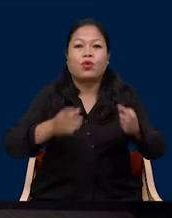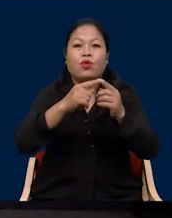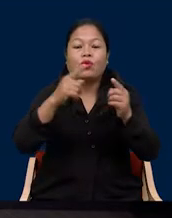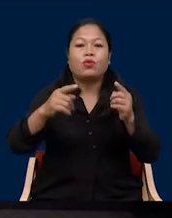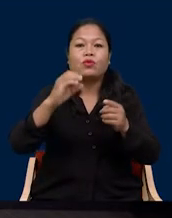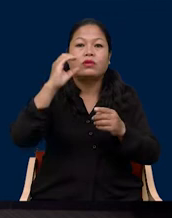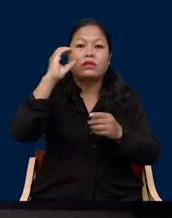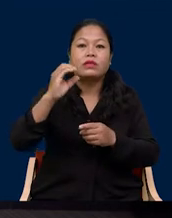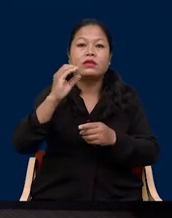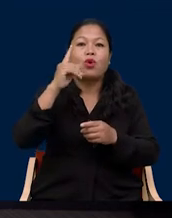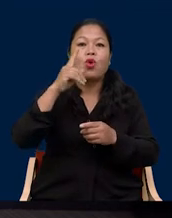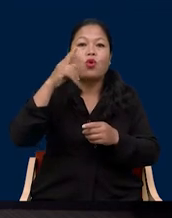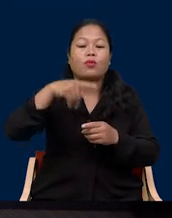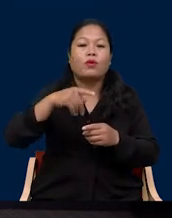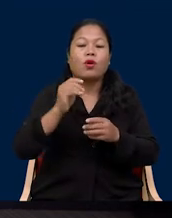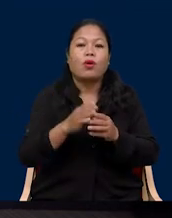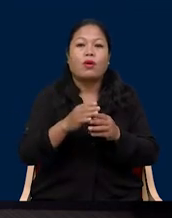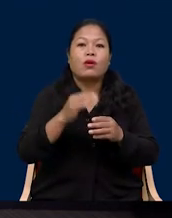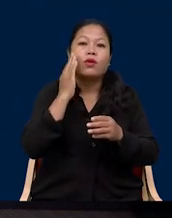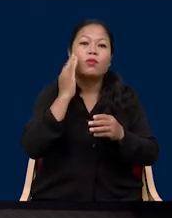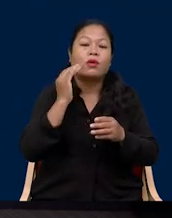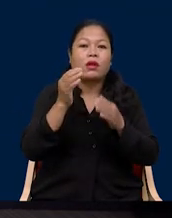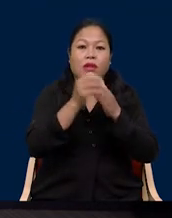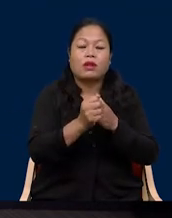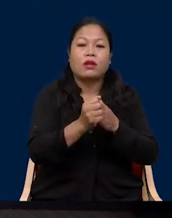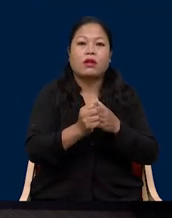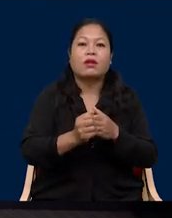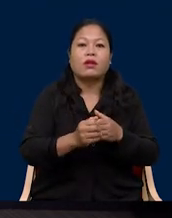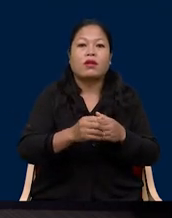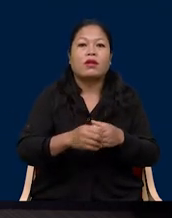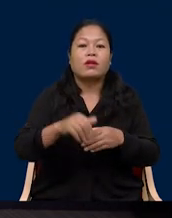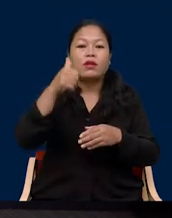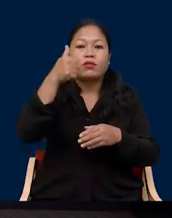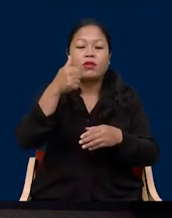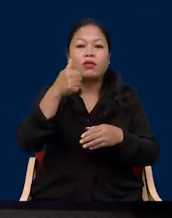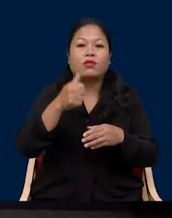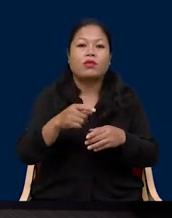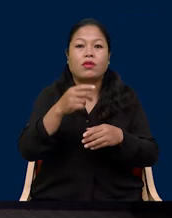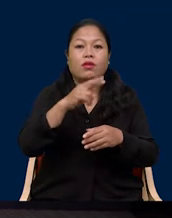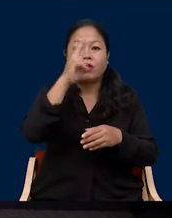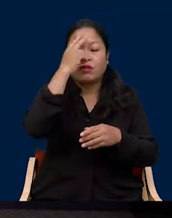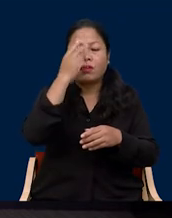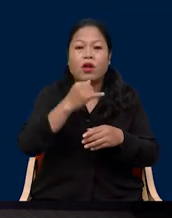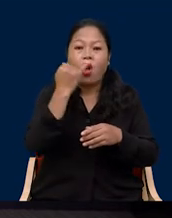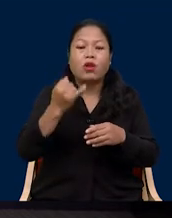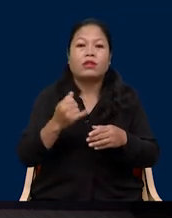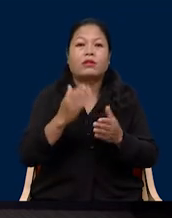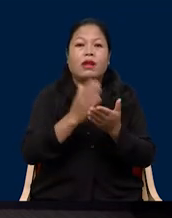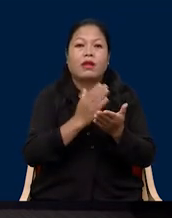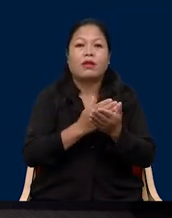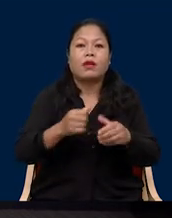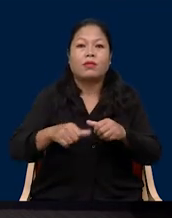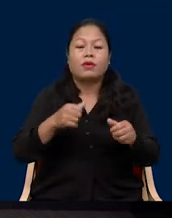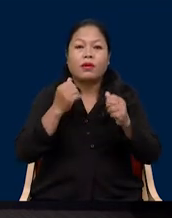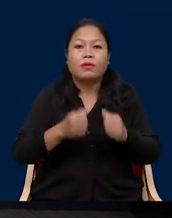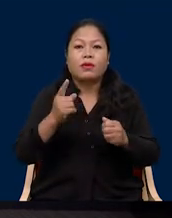रोड टू कप 26 जलवायु नेतृत्वमा महिला छलफल कार्यक्रमको यो 6ठौं तथा अन्तिम श्रृङ्खलामा म प्रकृति भट्टराई बस्नेत